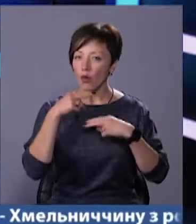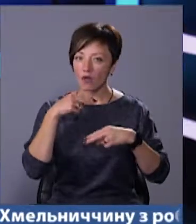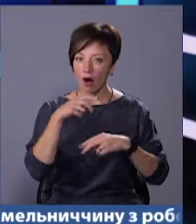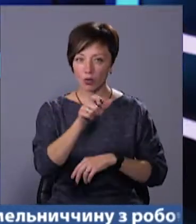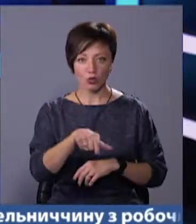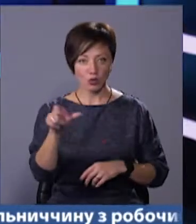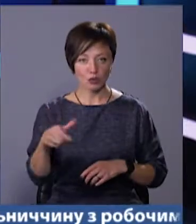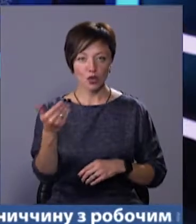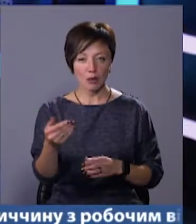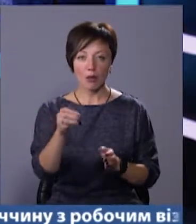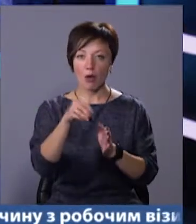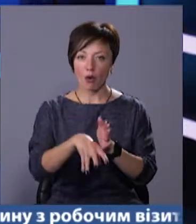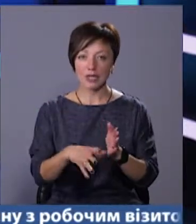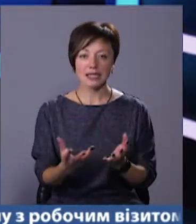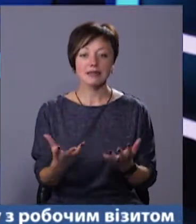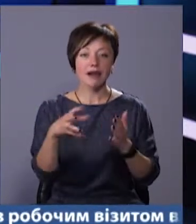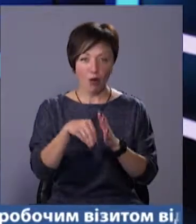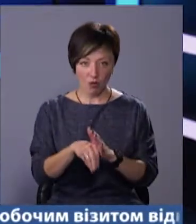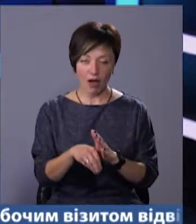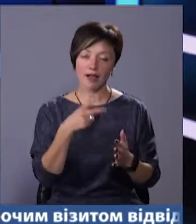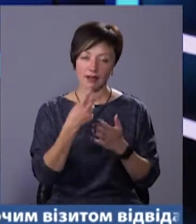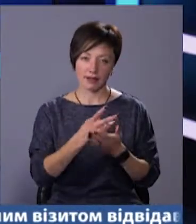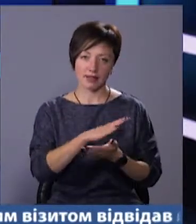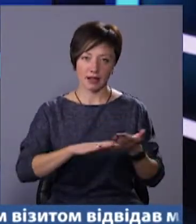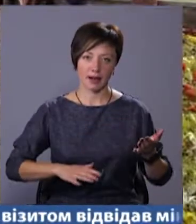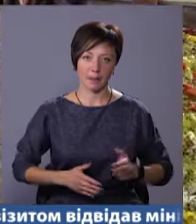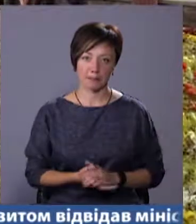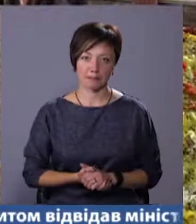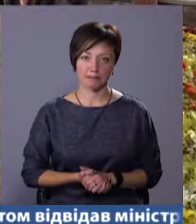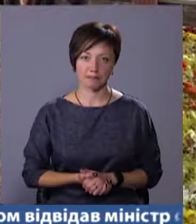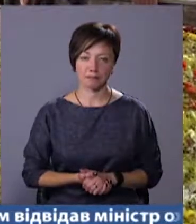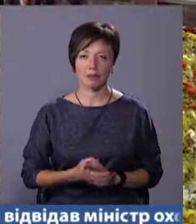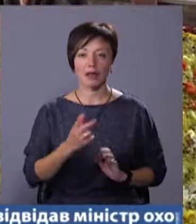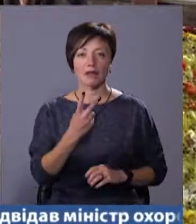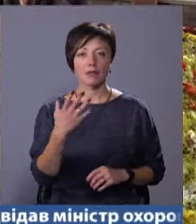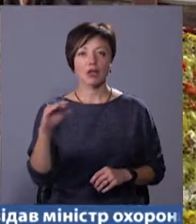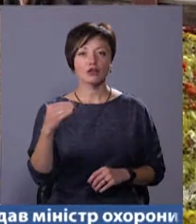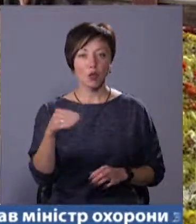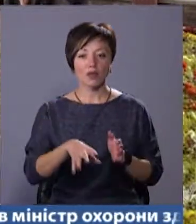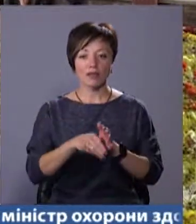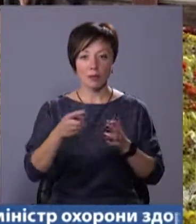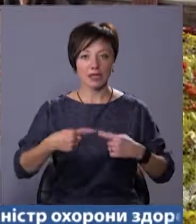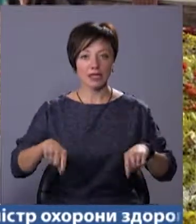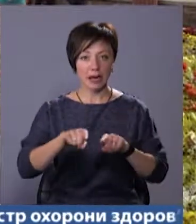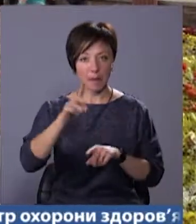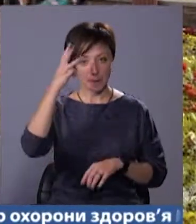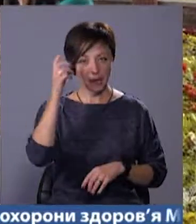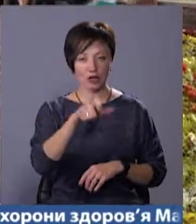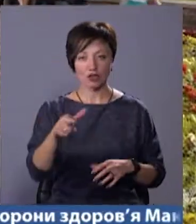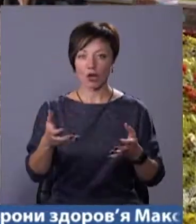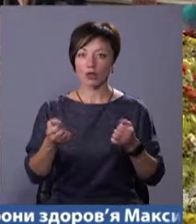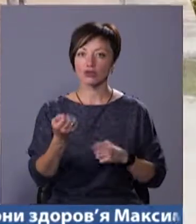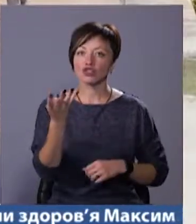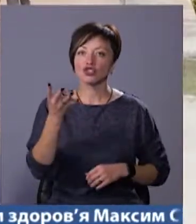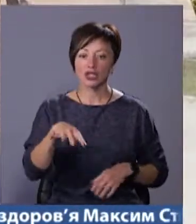виборцям, щоб їхній голос зарахували? Дивіться у сюжеті. 25 жовтня на виборчій дільниці хмельничани отримають